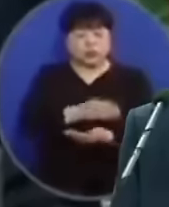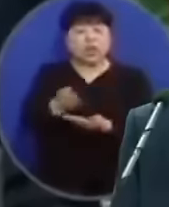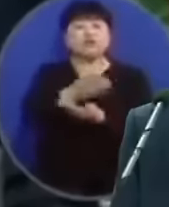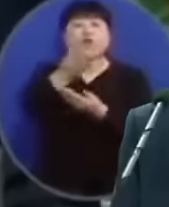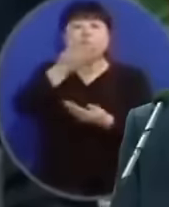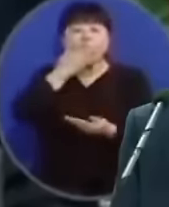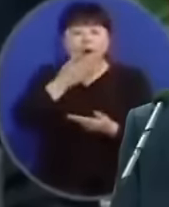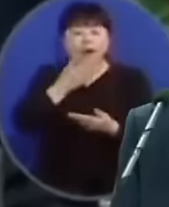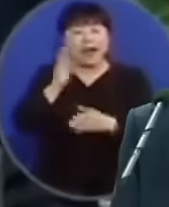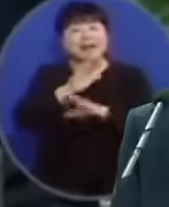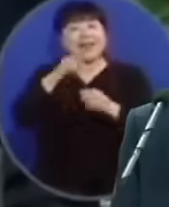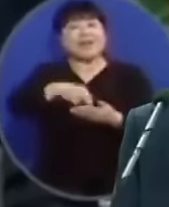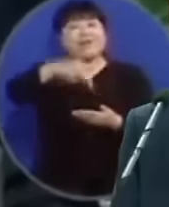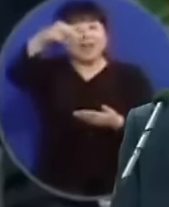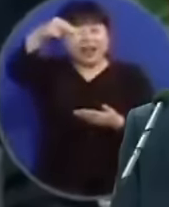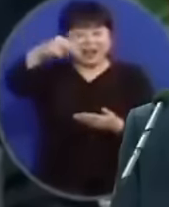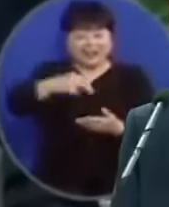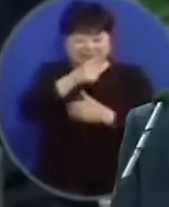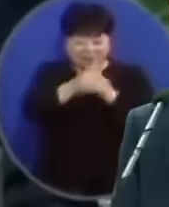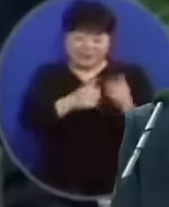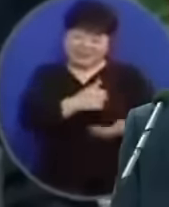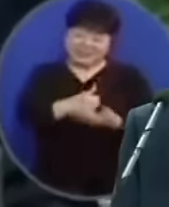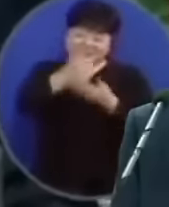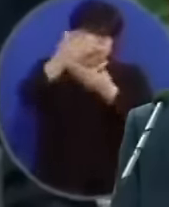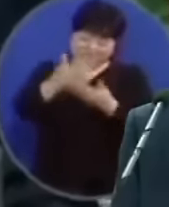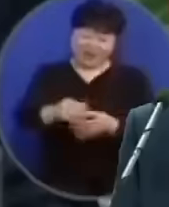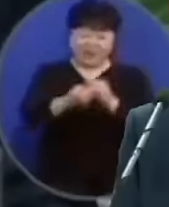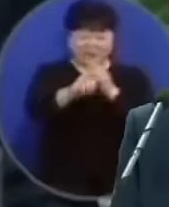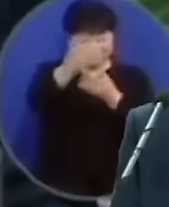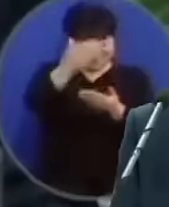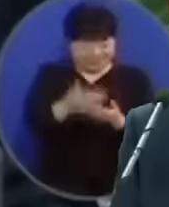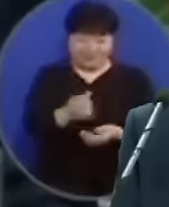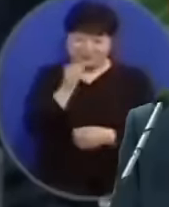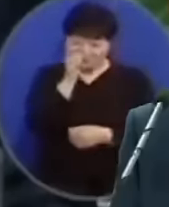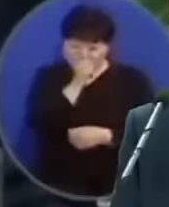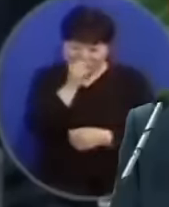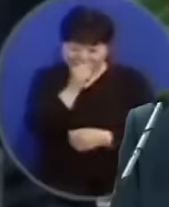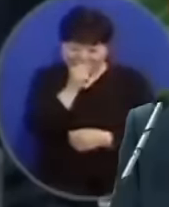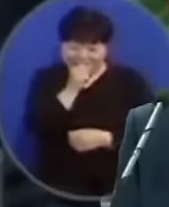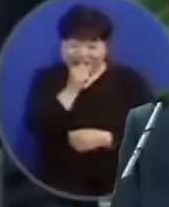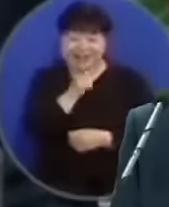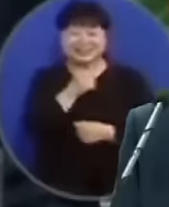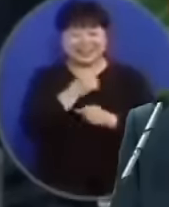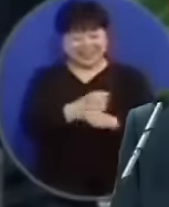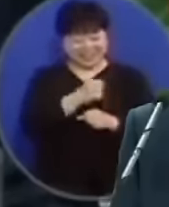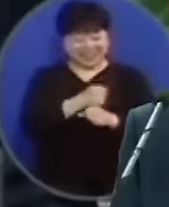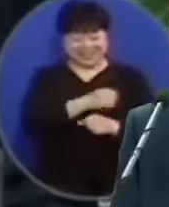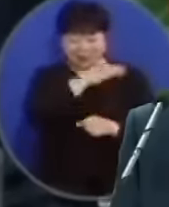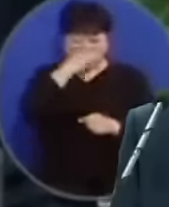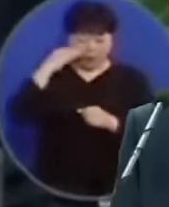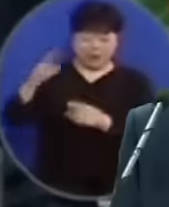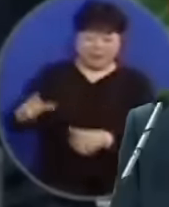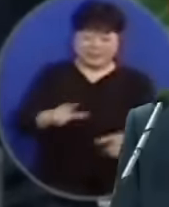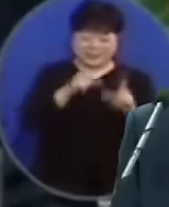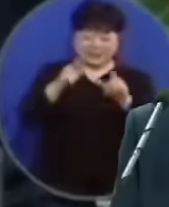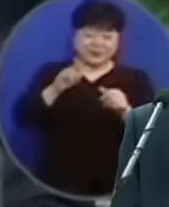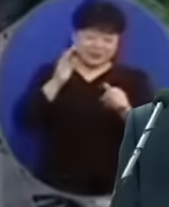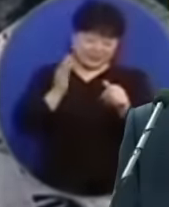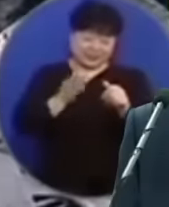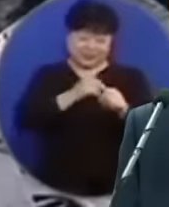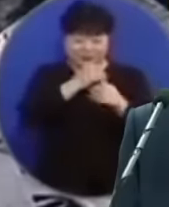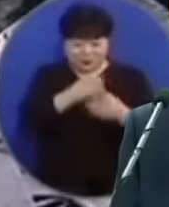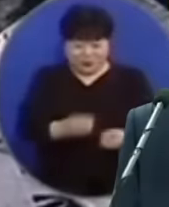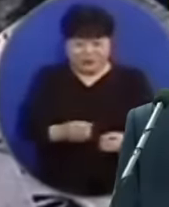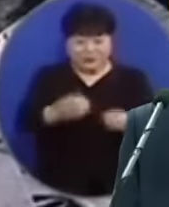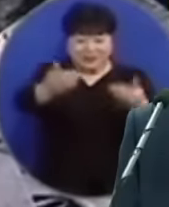그러고 난 다음 하늘나라에 또 올라가서 하나님께 칭찬받고 상급받는 게 얼마나 좋습니까? 그렇게 해서 올바른 삶을 사는 여러분 되시기를 주의